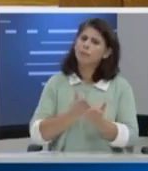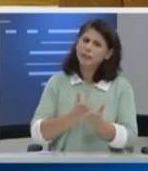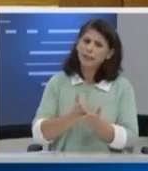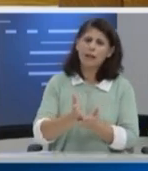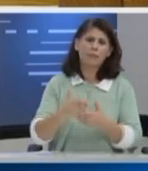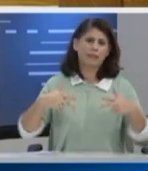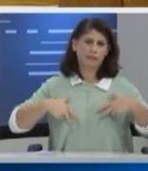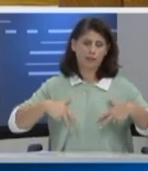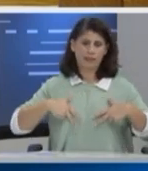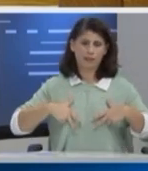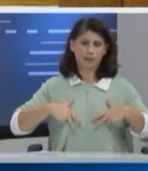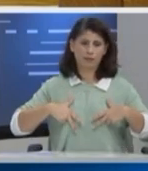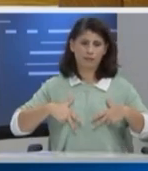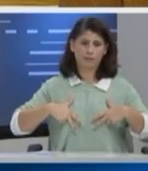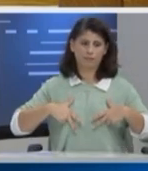της κυβέρνησης